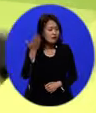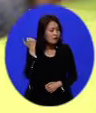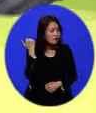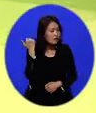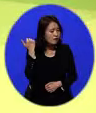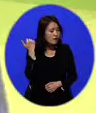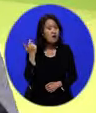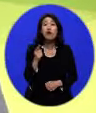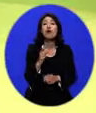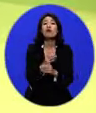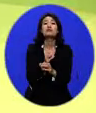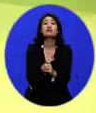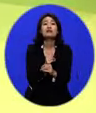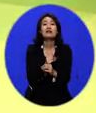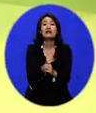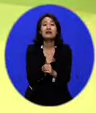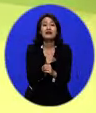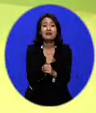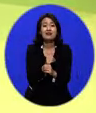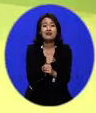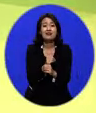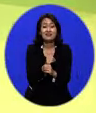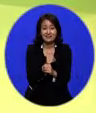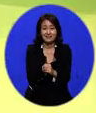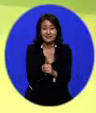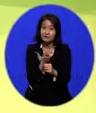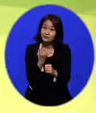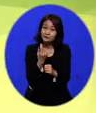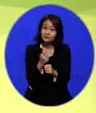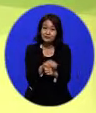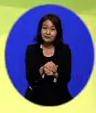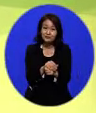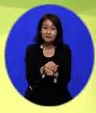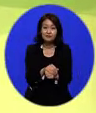옛날이라면 옛날 어느 때를 얘기하는 건가? 예. 네.